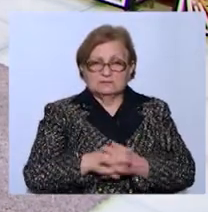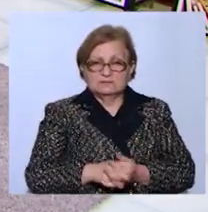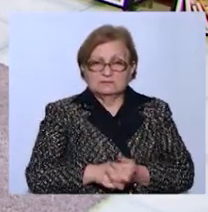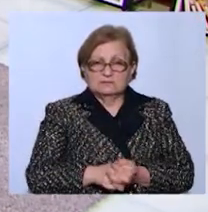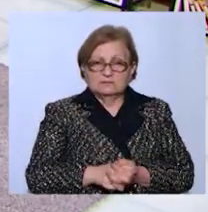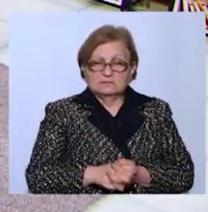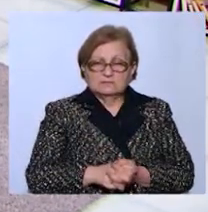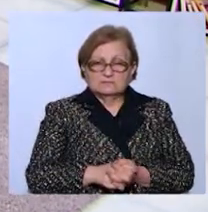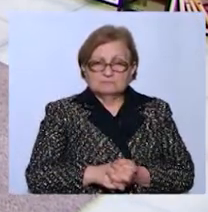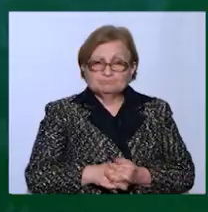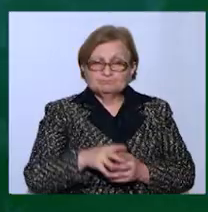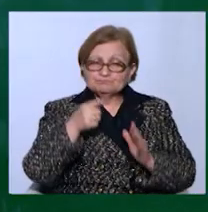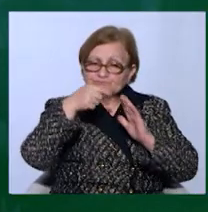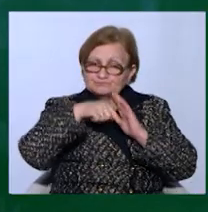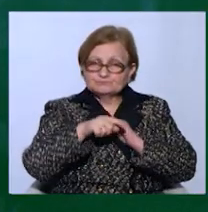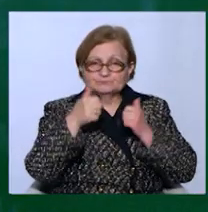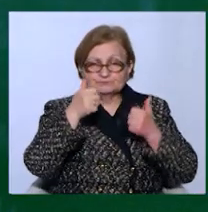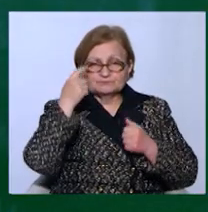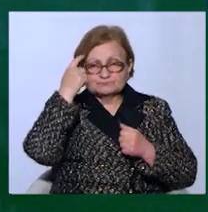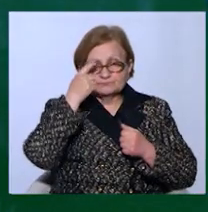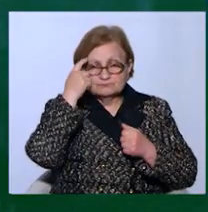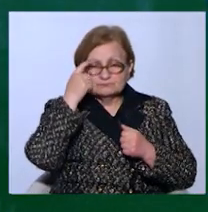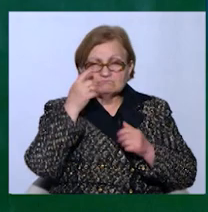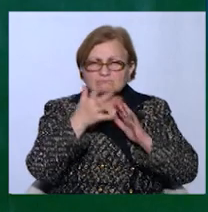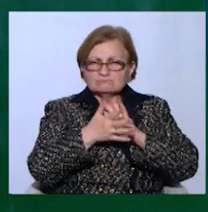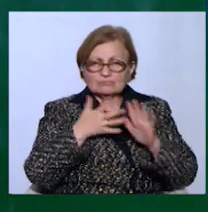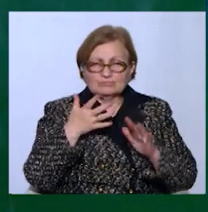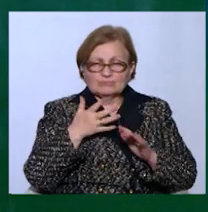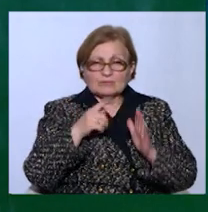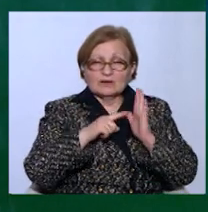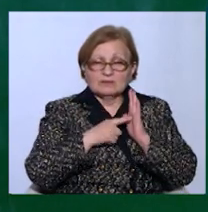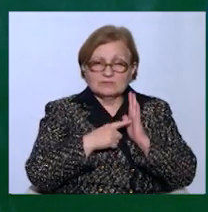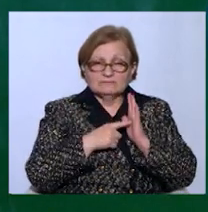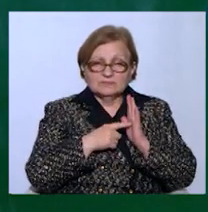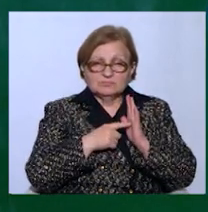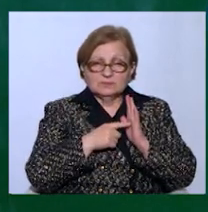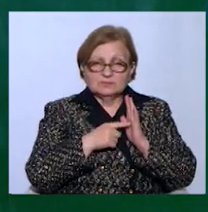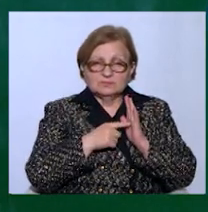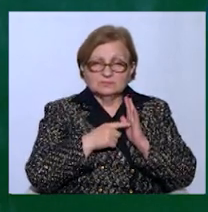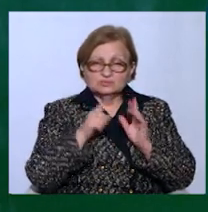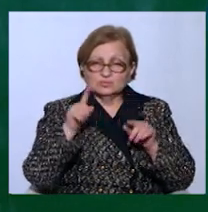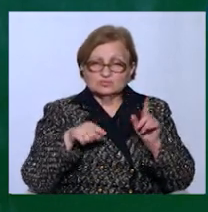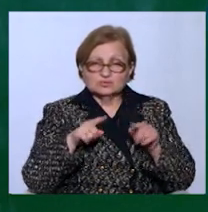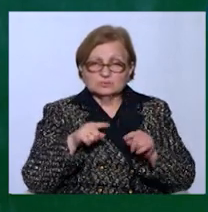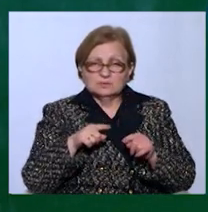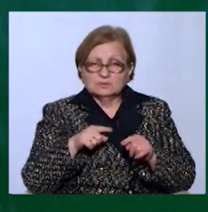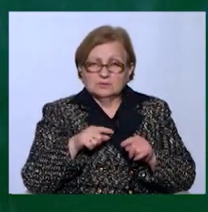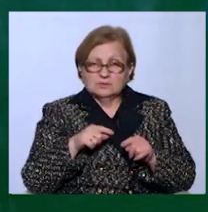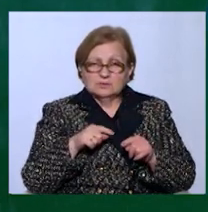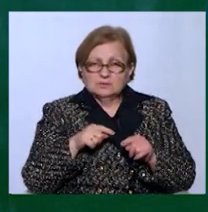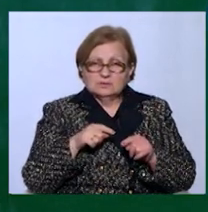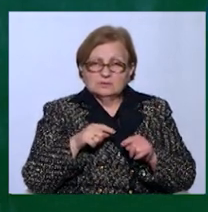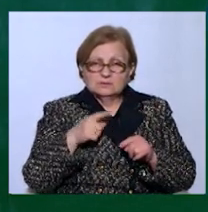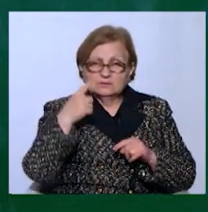აი ამას კარგად უნდა ჩაუღრმავდეთ და უნდა ერთი ადგილას მიხვდეთ, რომ გამრავლება რიგ შემთხვევაში